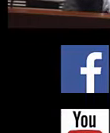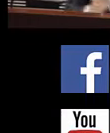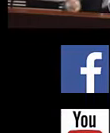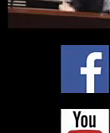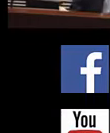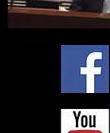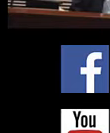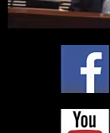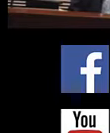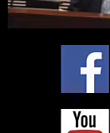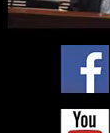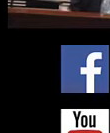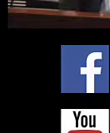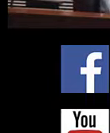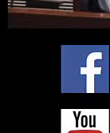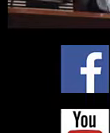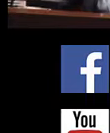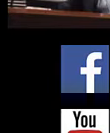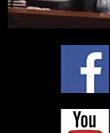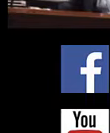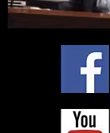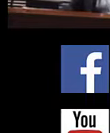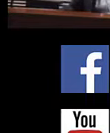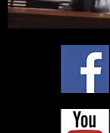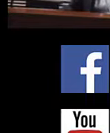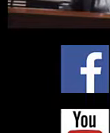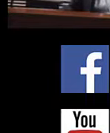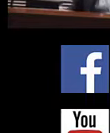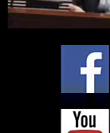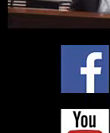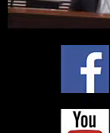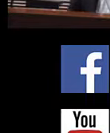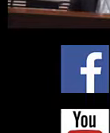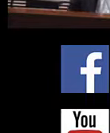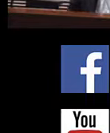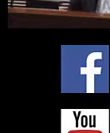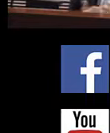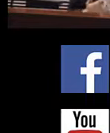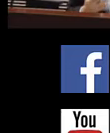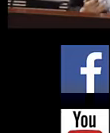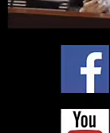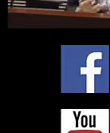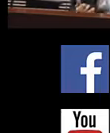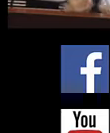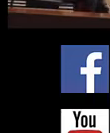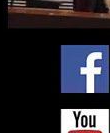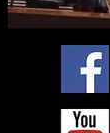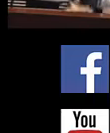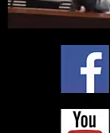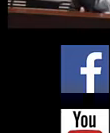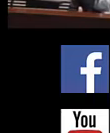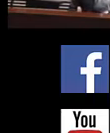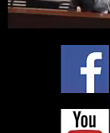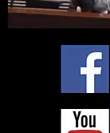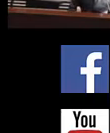的，很清楚的嘛，这个是你给个牌，他真的没有天理，是吧？这个还不清楚。但是局长刚才前面那段说话，